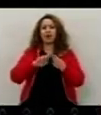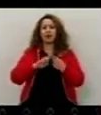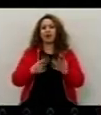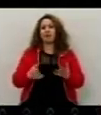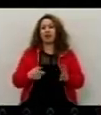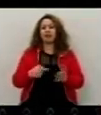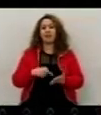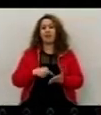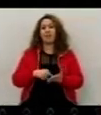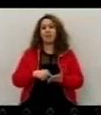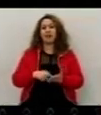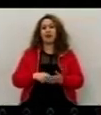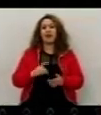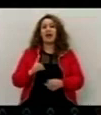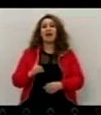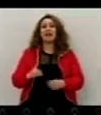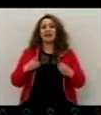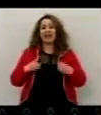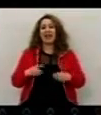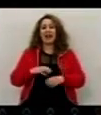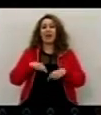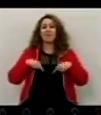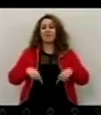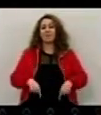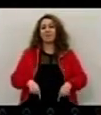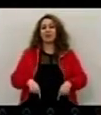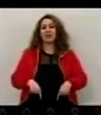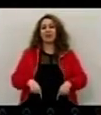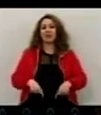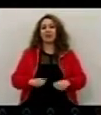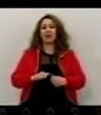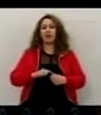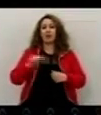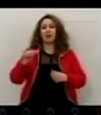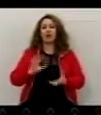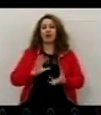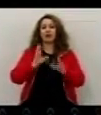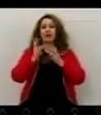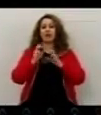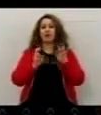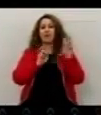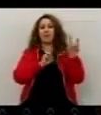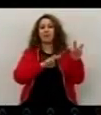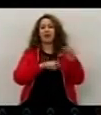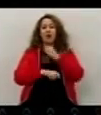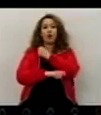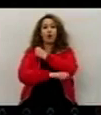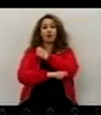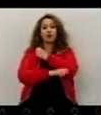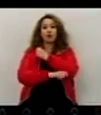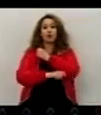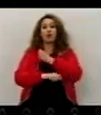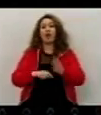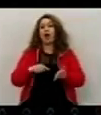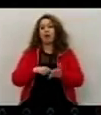أن دائرتنا الوزارية تولي اهتماما كبيرا بالنسبة للتنمية الفلاحية والريفية في المناطق الصحراوية،